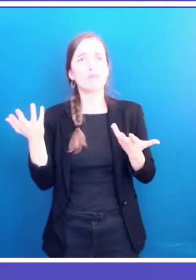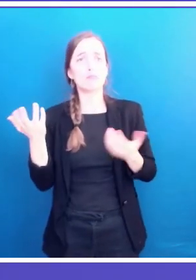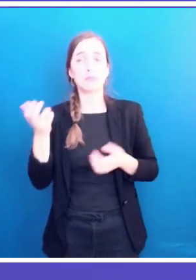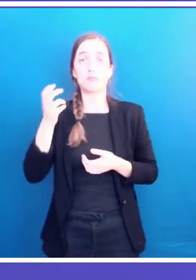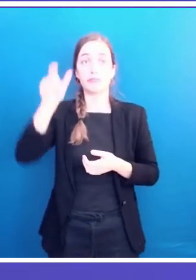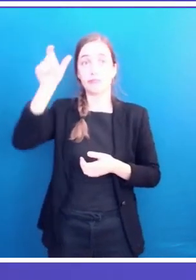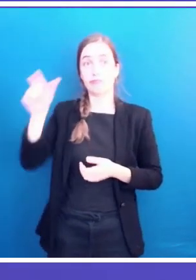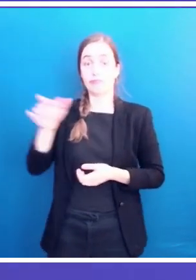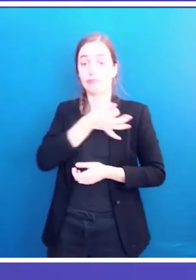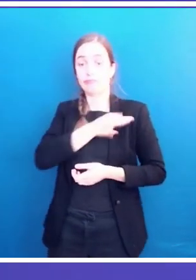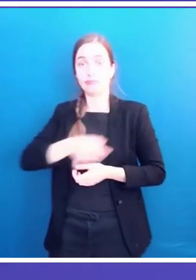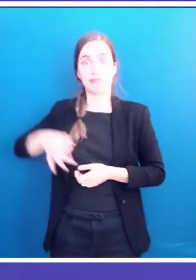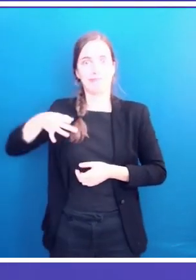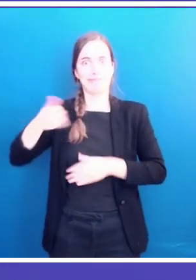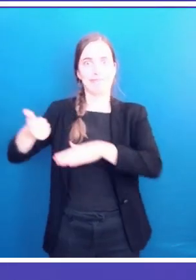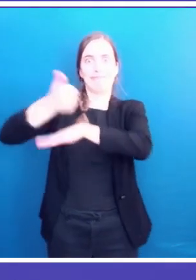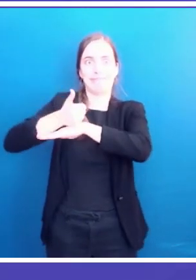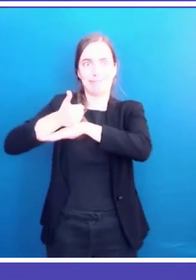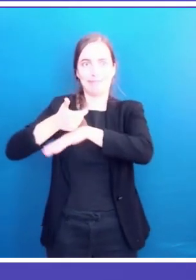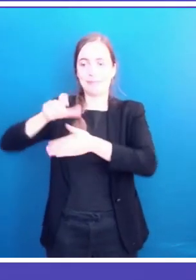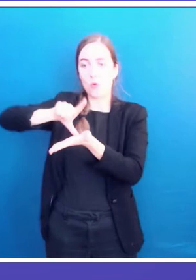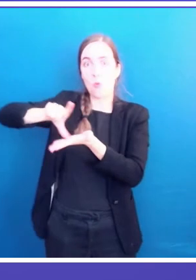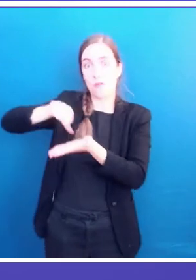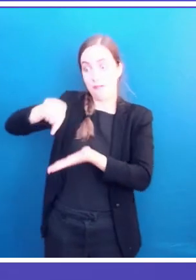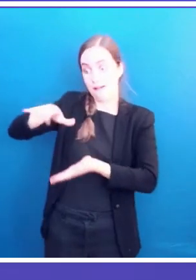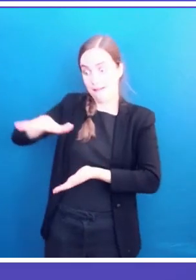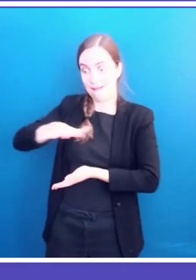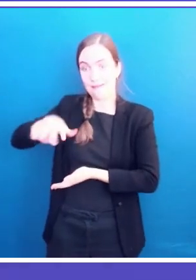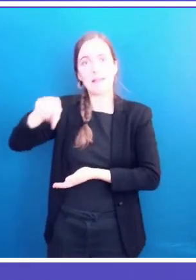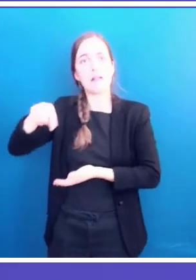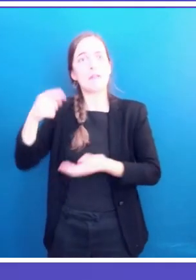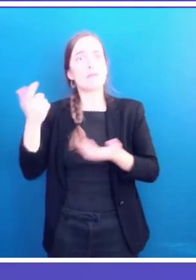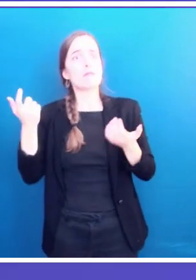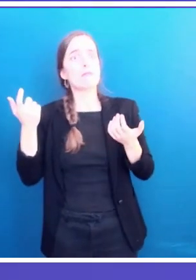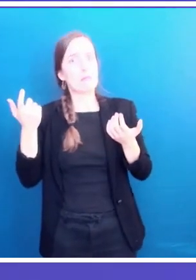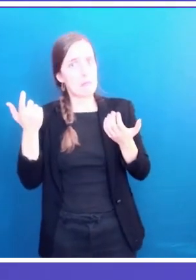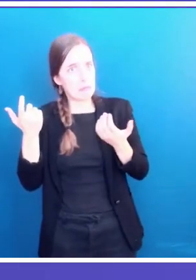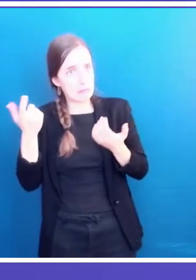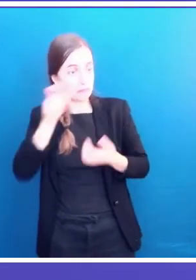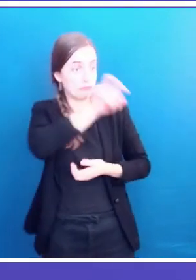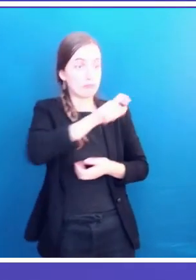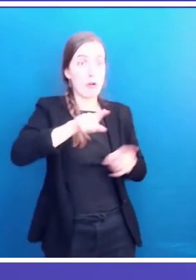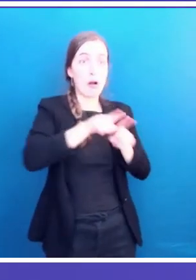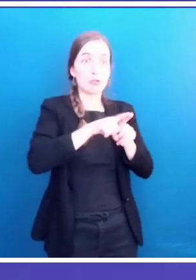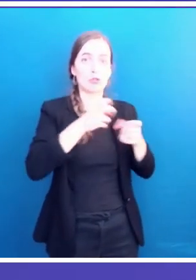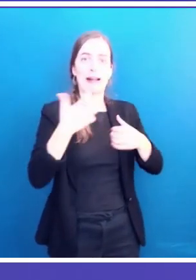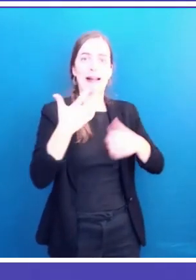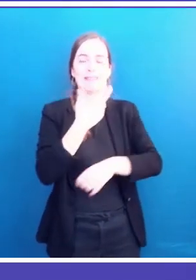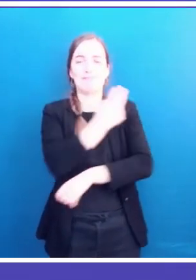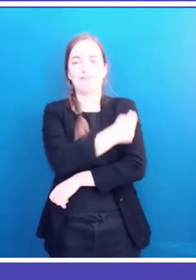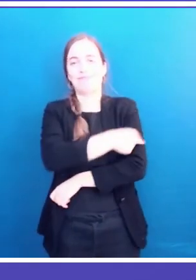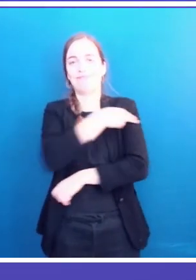كما يمكننا أن نعمل مع مختلف السلطات المحلية،